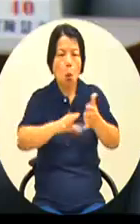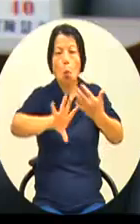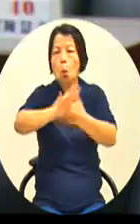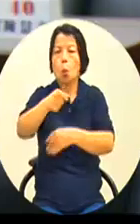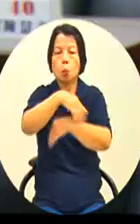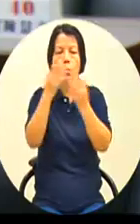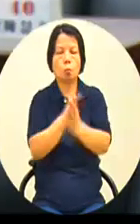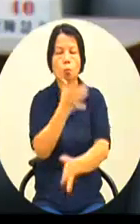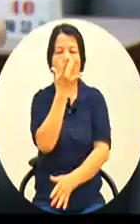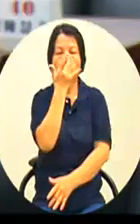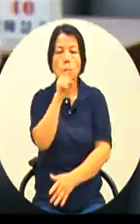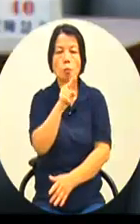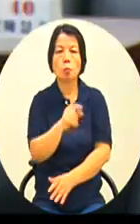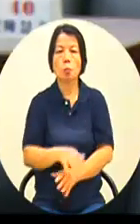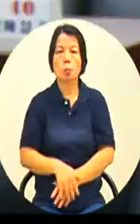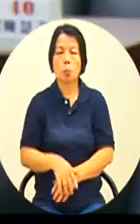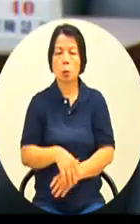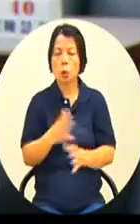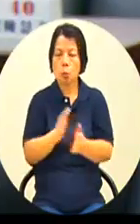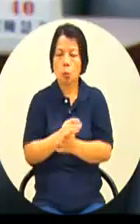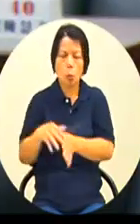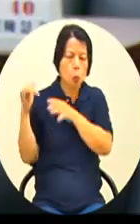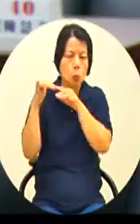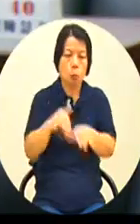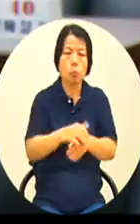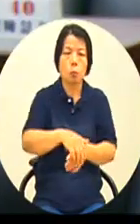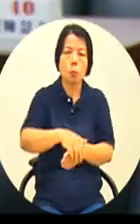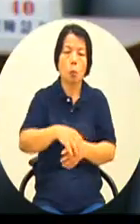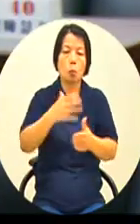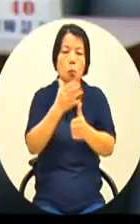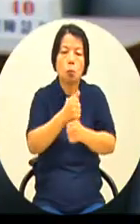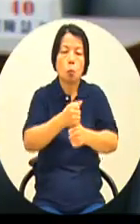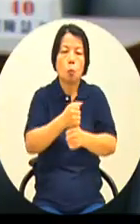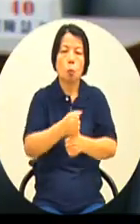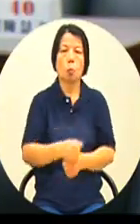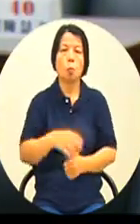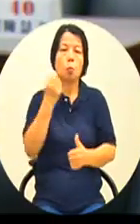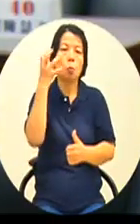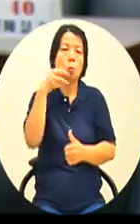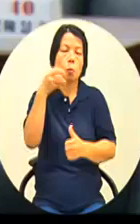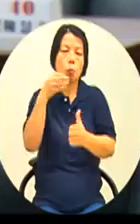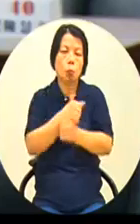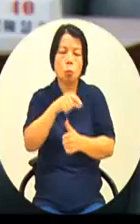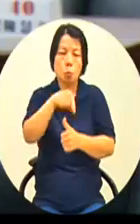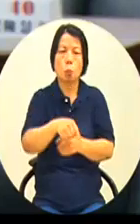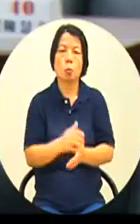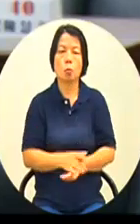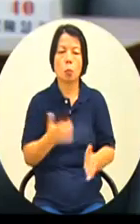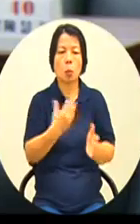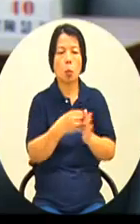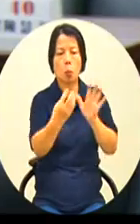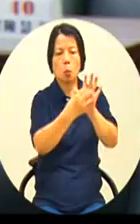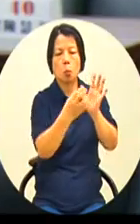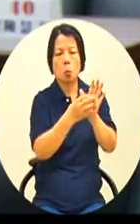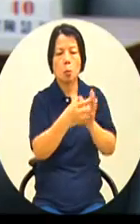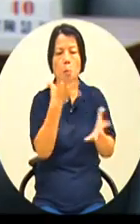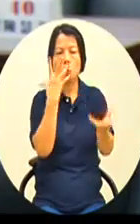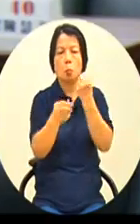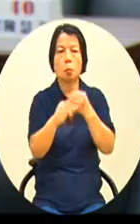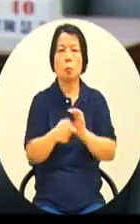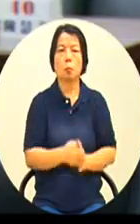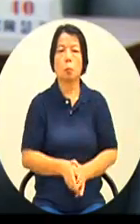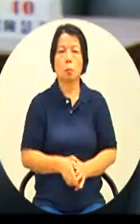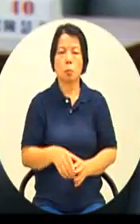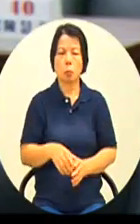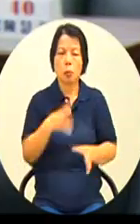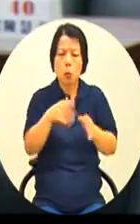来，啊，就拢挤伫营庄去。所以恁注意看卖，我调伫伊来巡吼， 标示不明。第二，就到底要